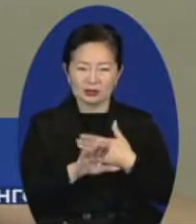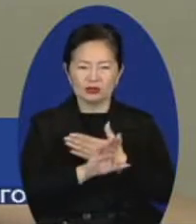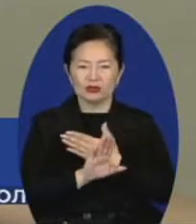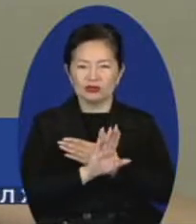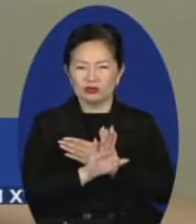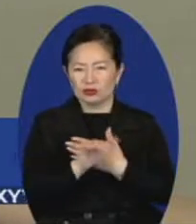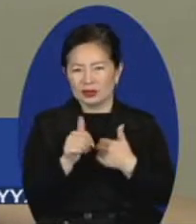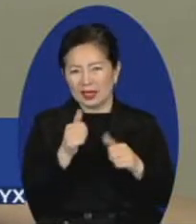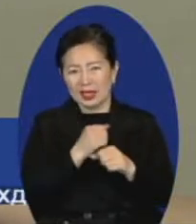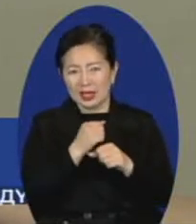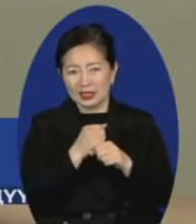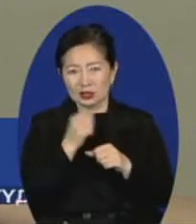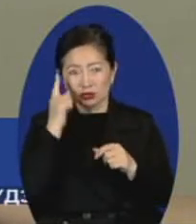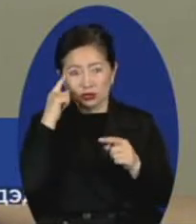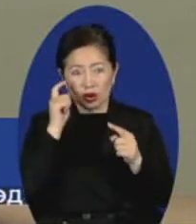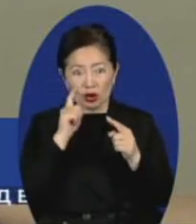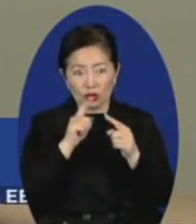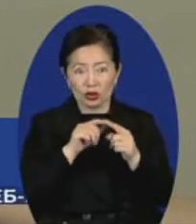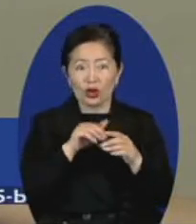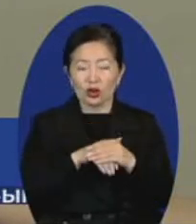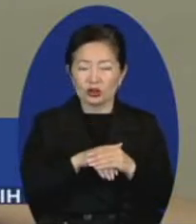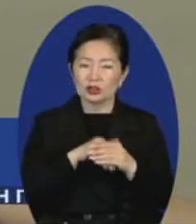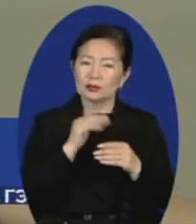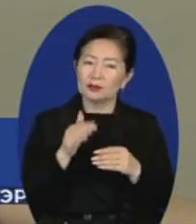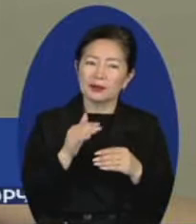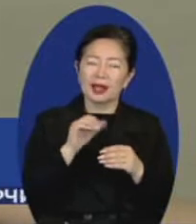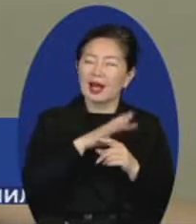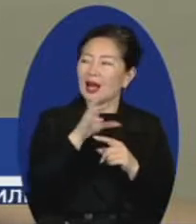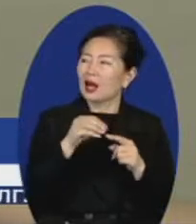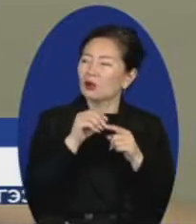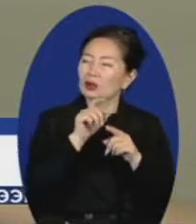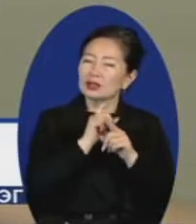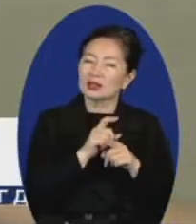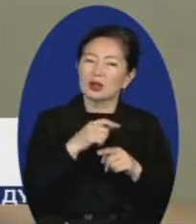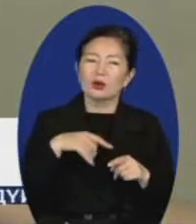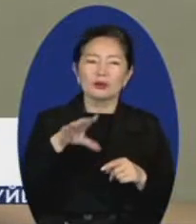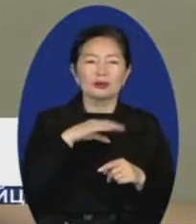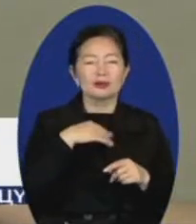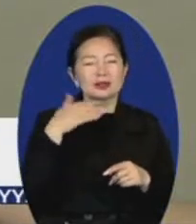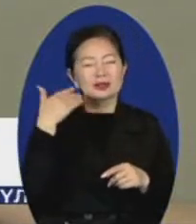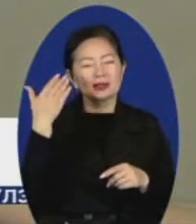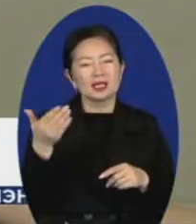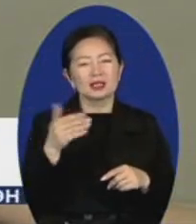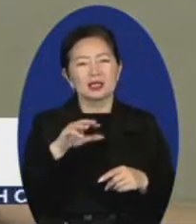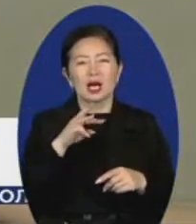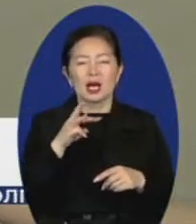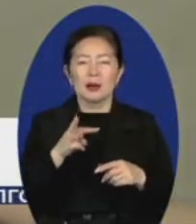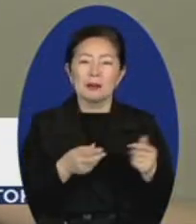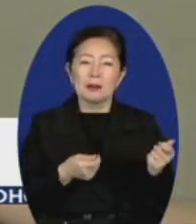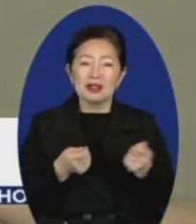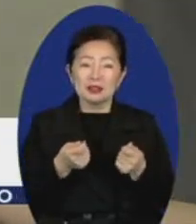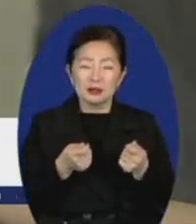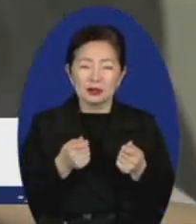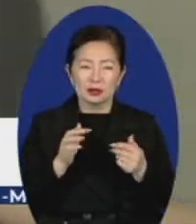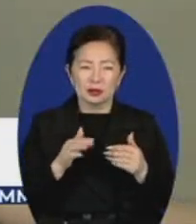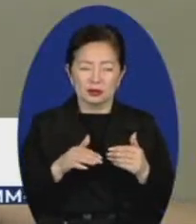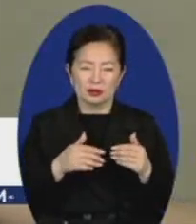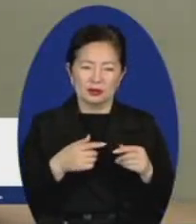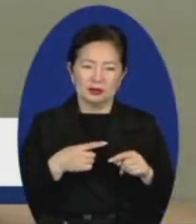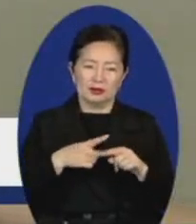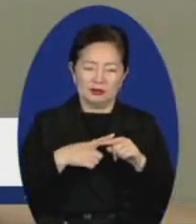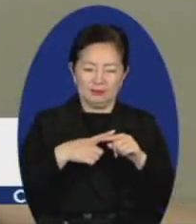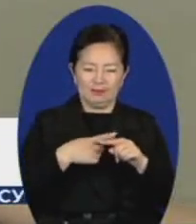ашиглах гэдэг энэ одоо зорилтууд бол орчихсон явж байгаа. Тэгэхээр энэ агуулгаар бол бид нар цаашдаа илүү менежментийн төвшөнд ахиц